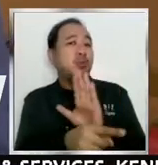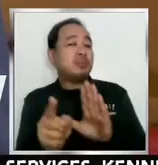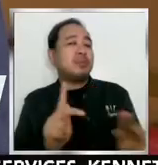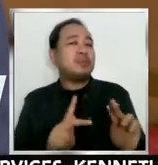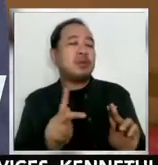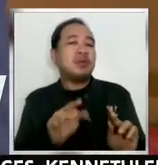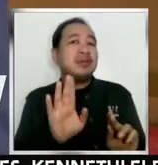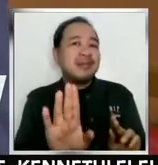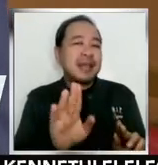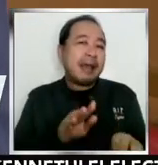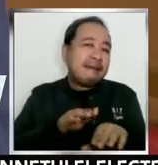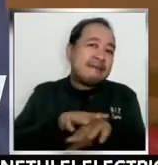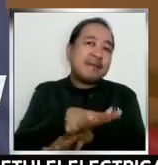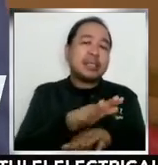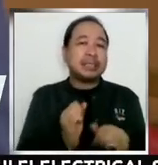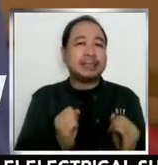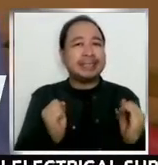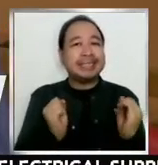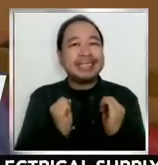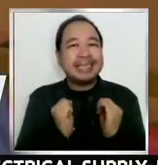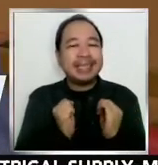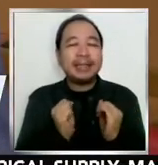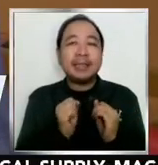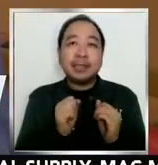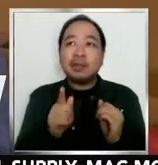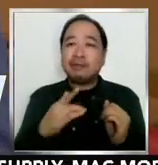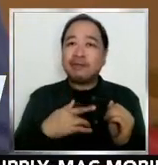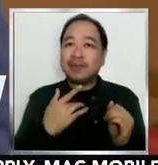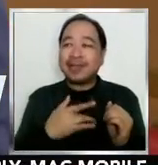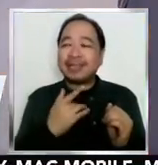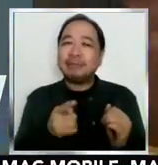yung feeling na para bang hindi sila sanay na makita kami.